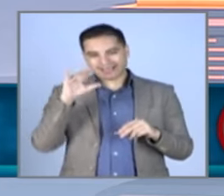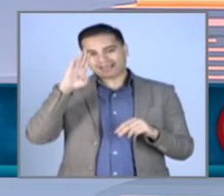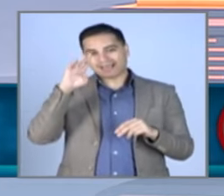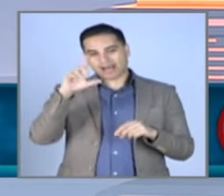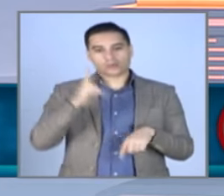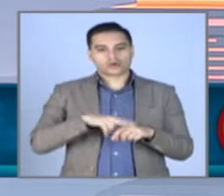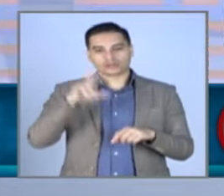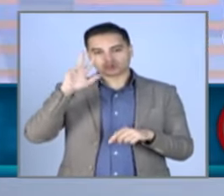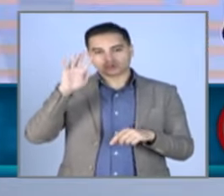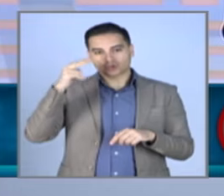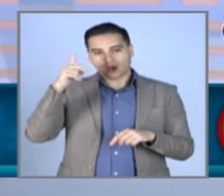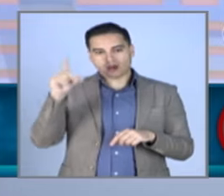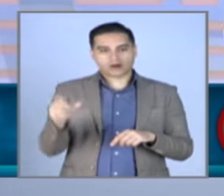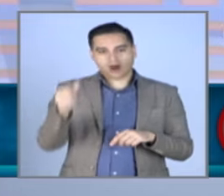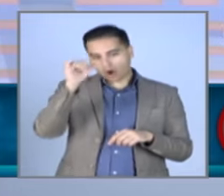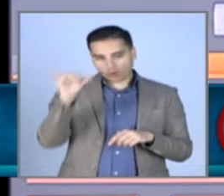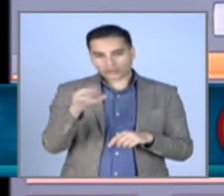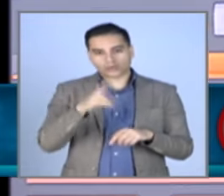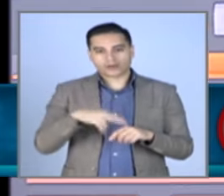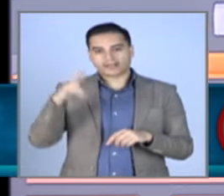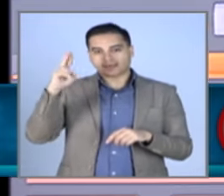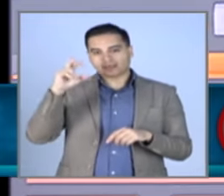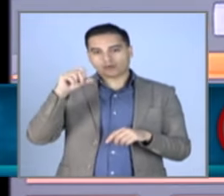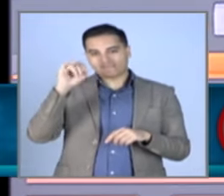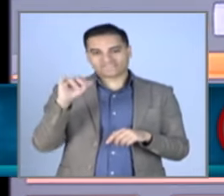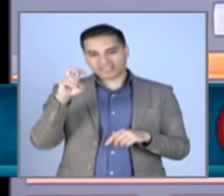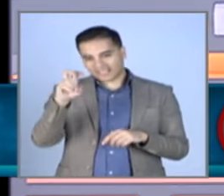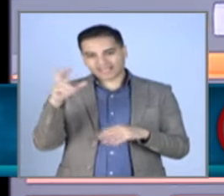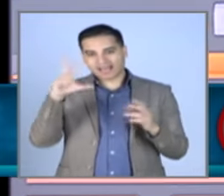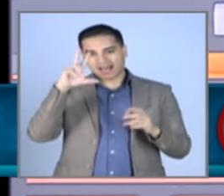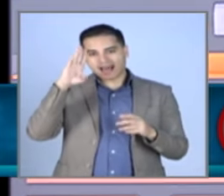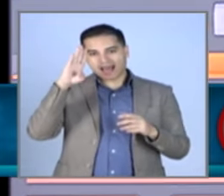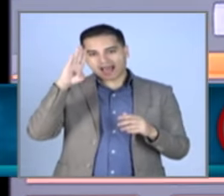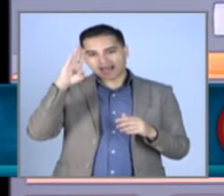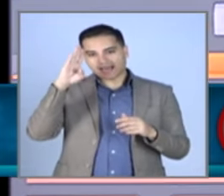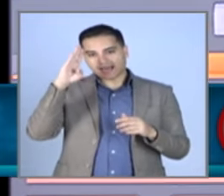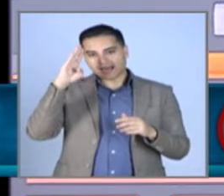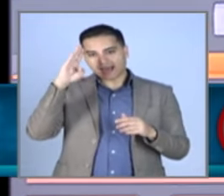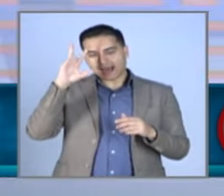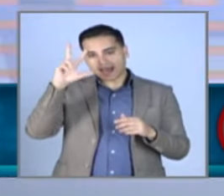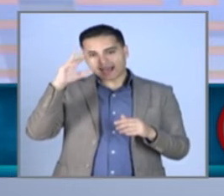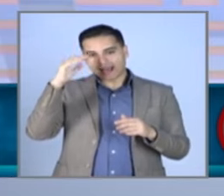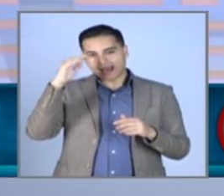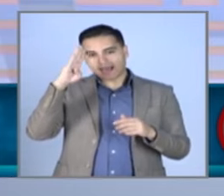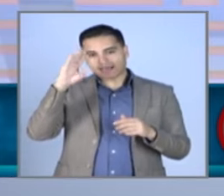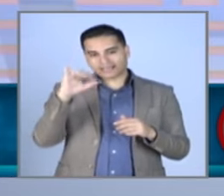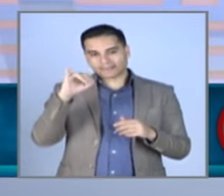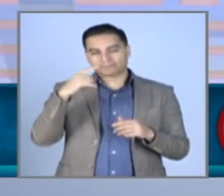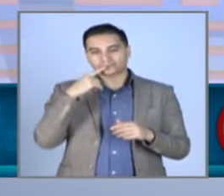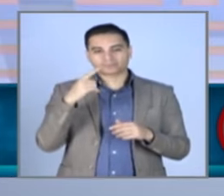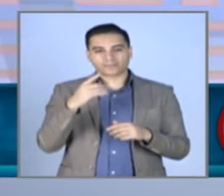والشعراوي وتوفيق الحكيم. أستاذ أحمد البسيوني، إجابتك. إبراهيم نافع. إبراهيم